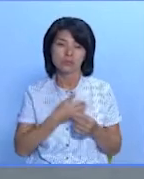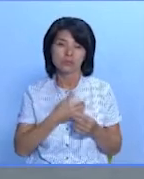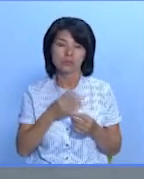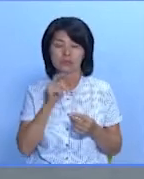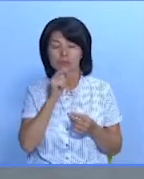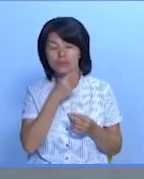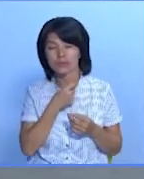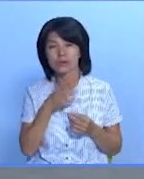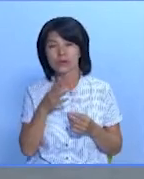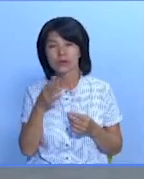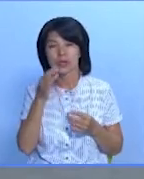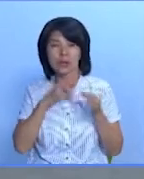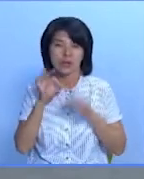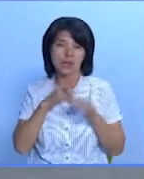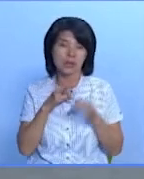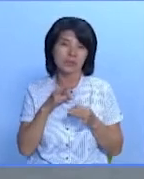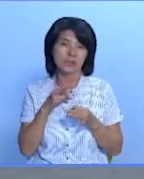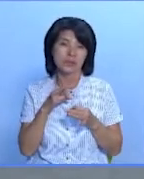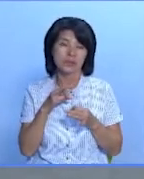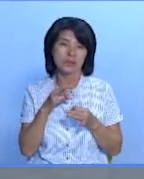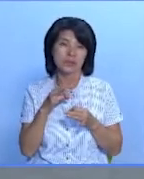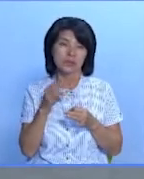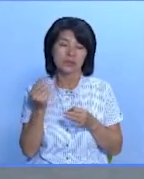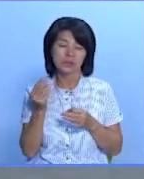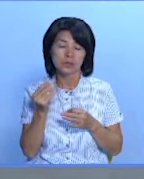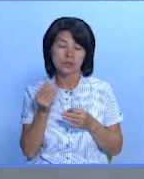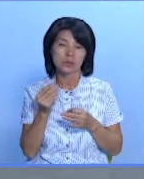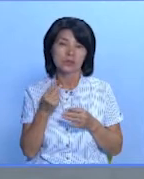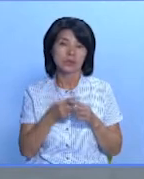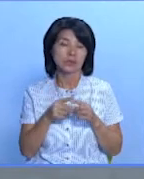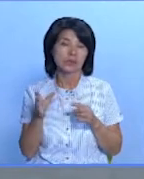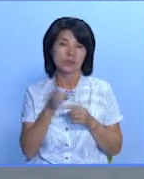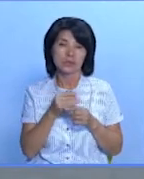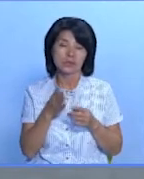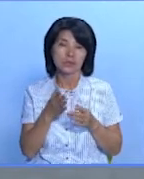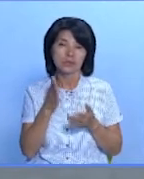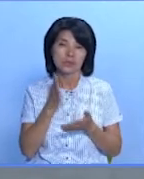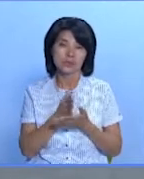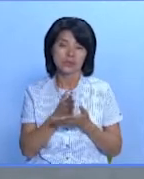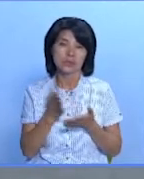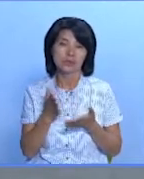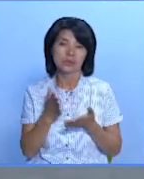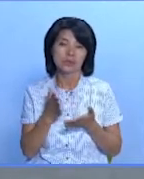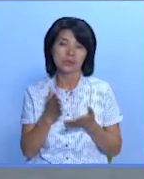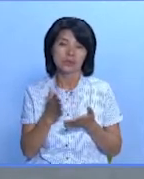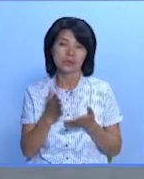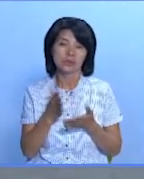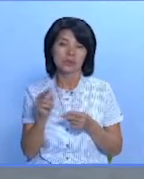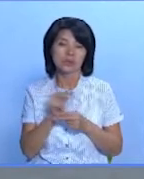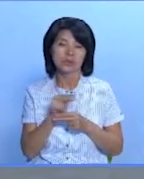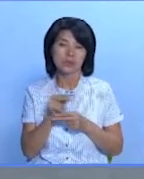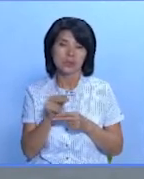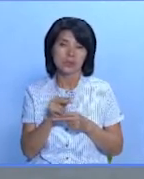дефицит некоторых лекарственных средств. И эти лекарственные средства, они составляют практически основу